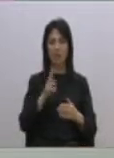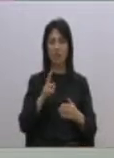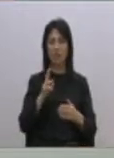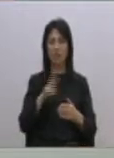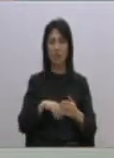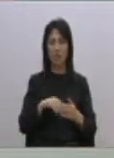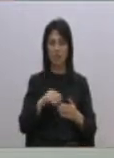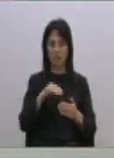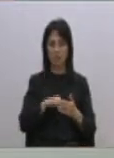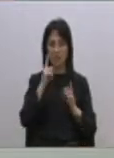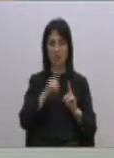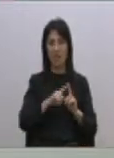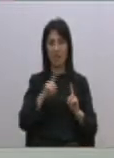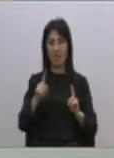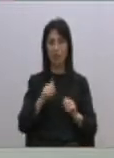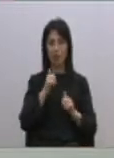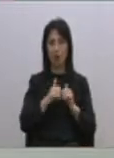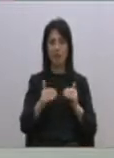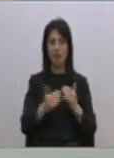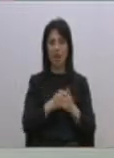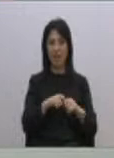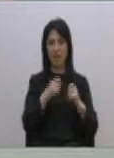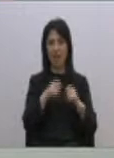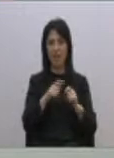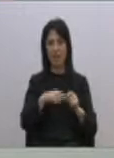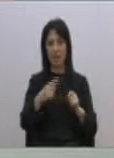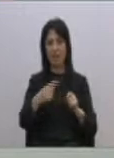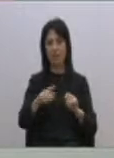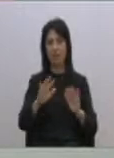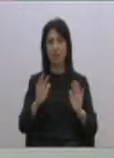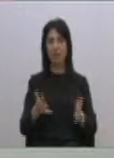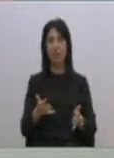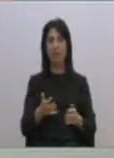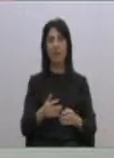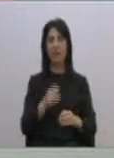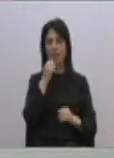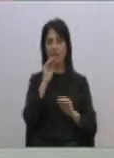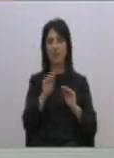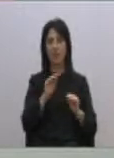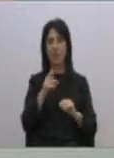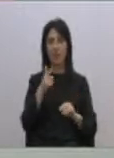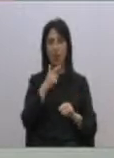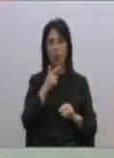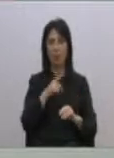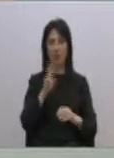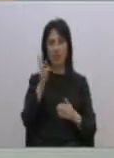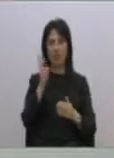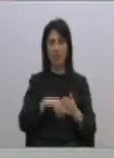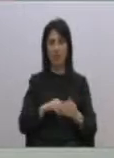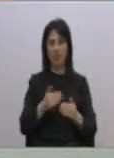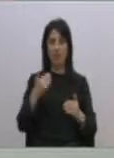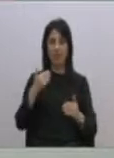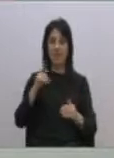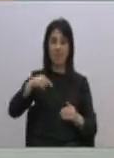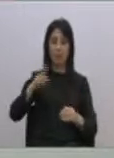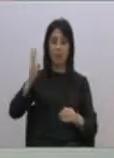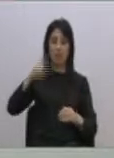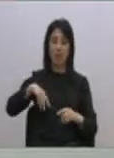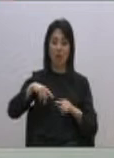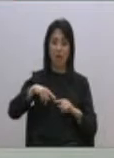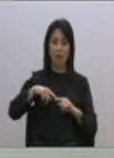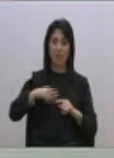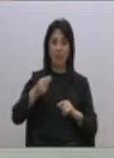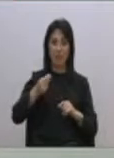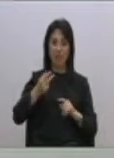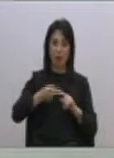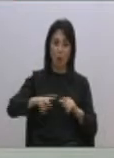da de vidin, erti calendarul țilis, ahali dar uve vișcea de niște coși, Infrastructurii, operatorii, dar jarim de bat, ținând dacă se vor jarimis,